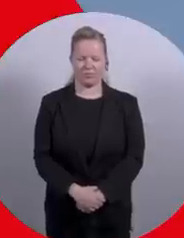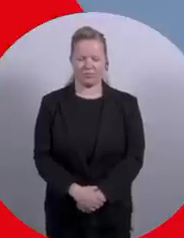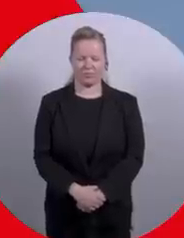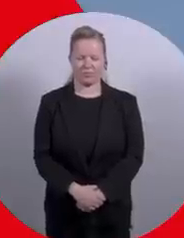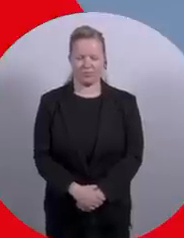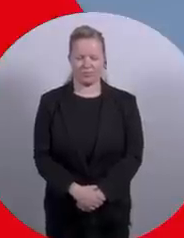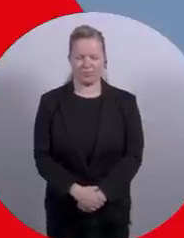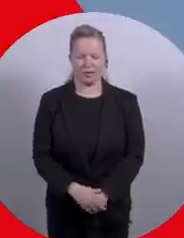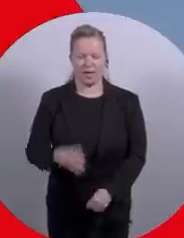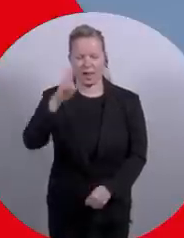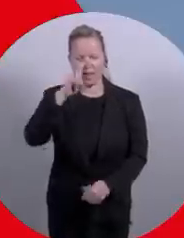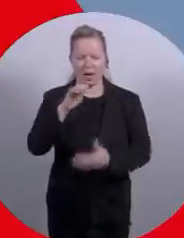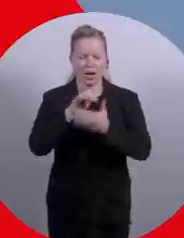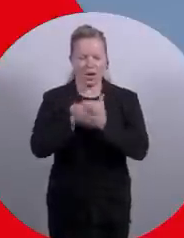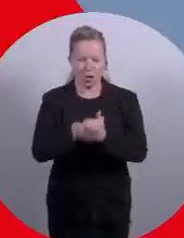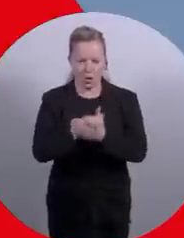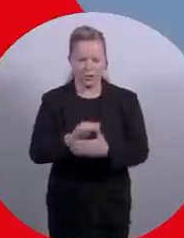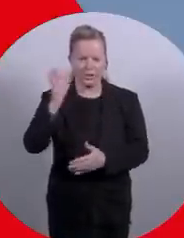genossen